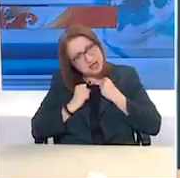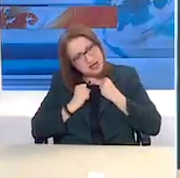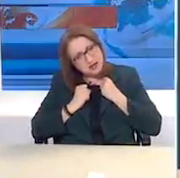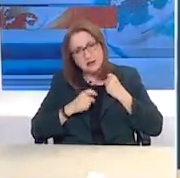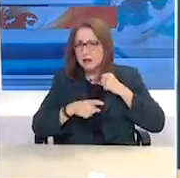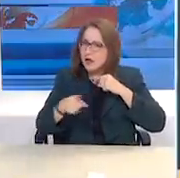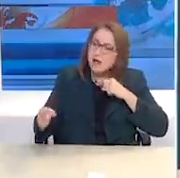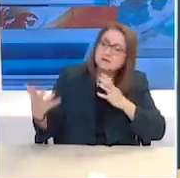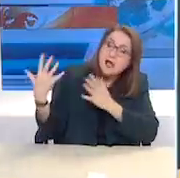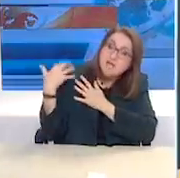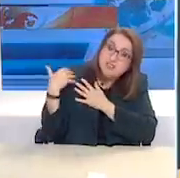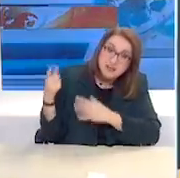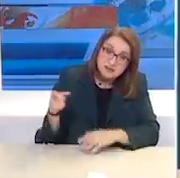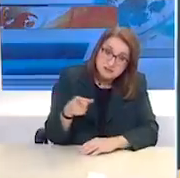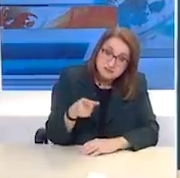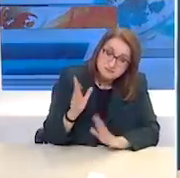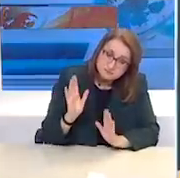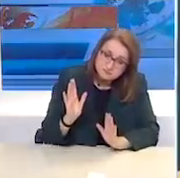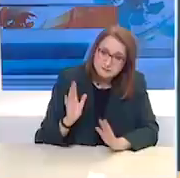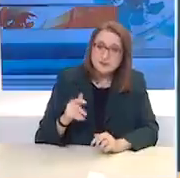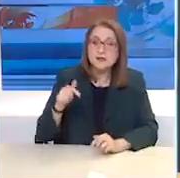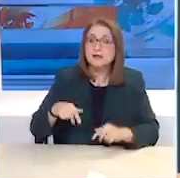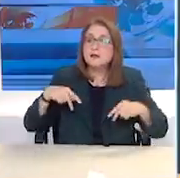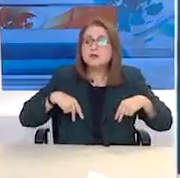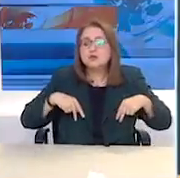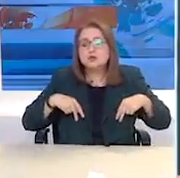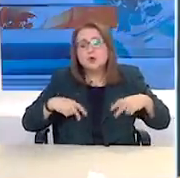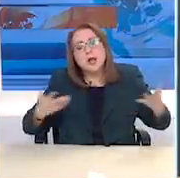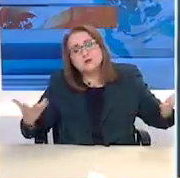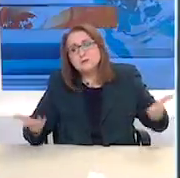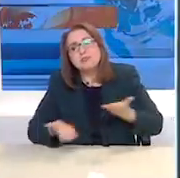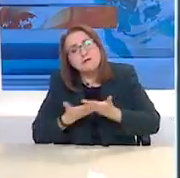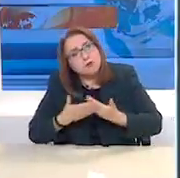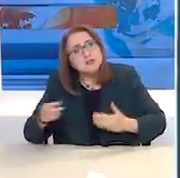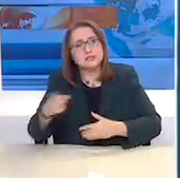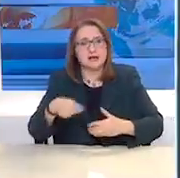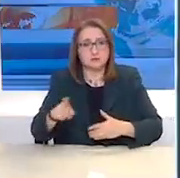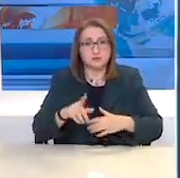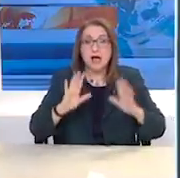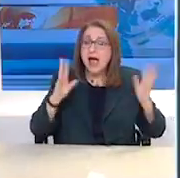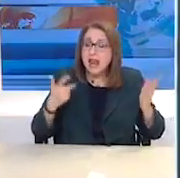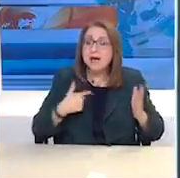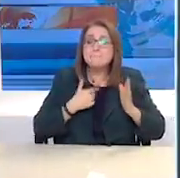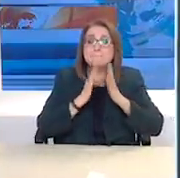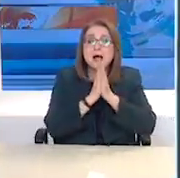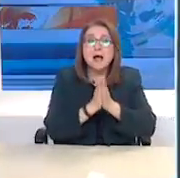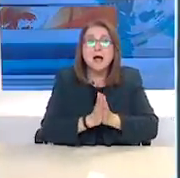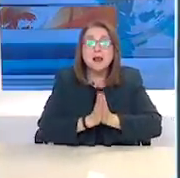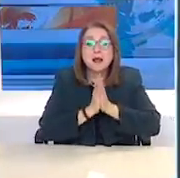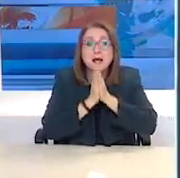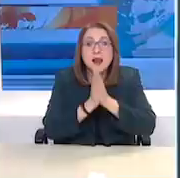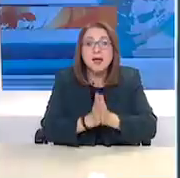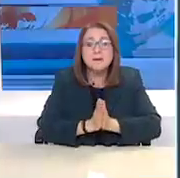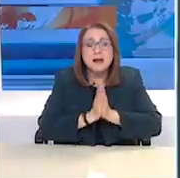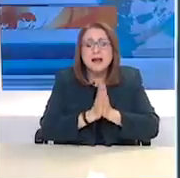που επικαλούμαστε, αυτό που ζητάμε, αυτό που κάνουμε έκκληση, είναι με περισσή καρτερικότητα για ό,τι